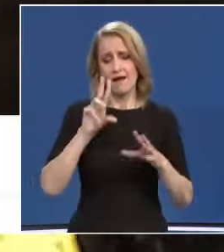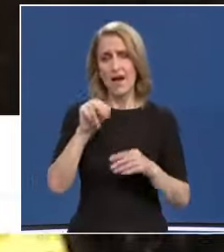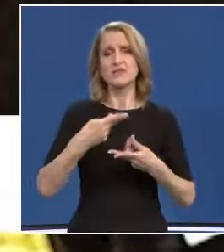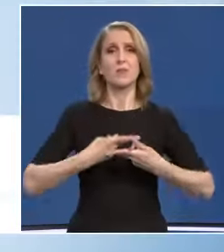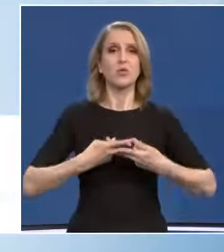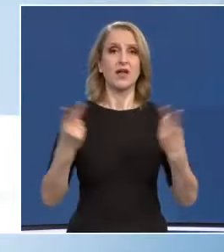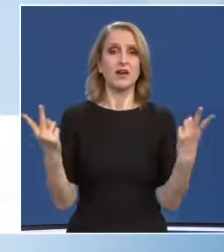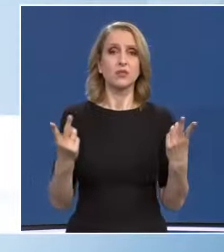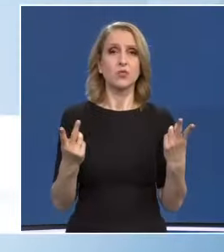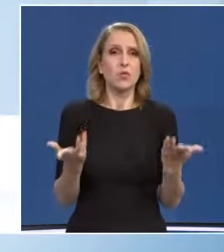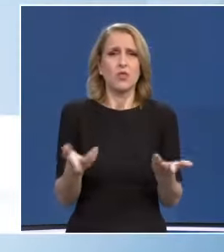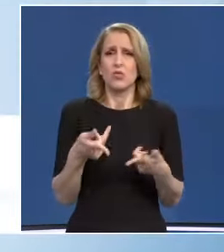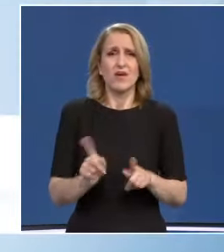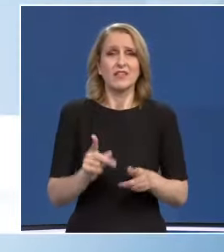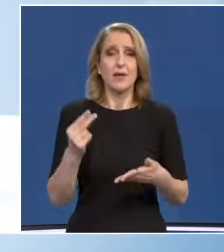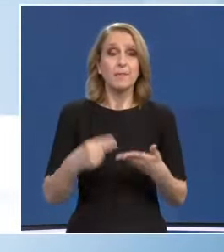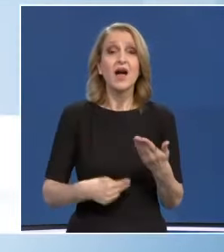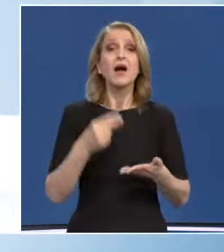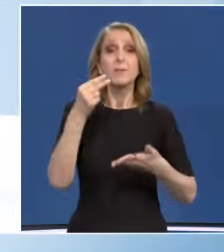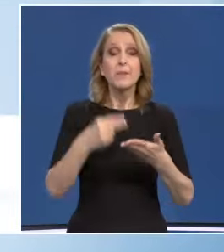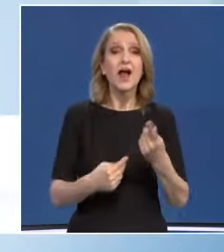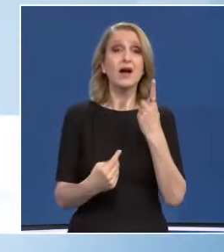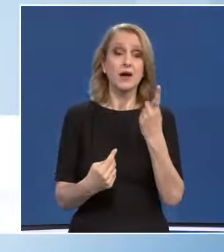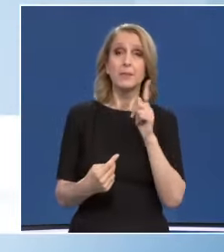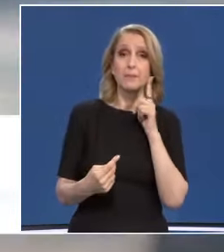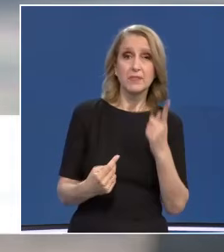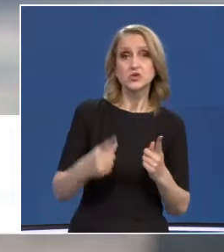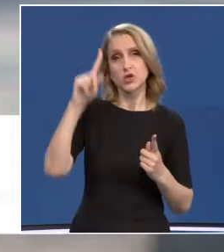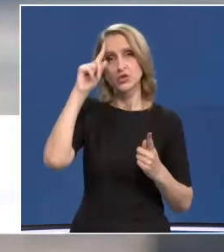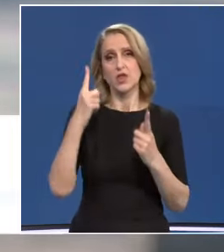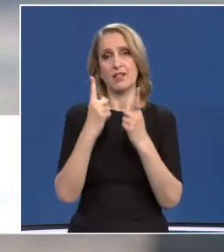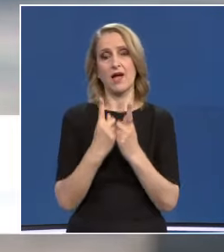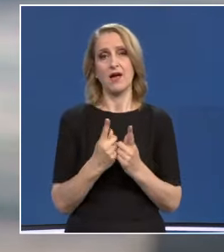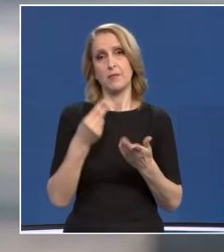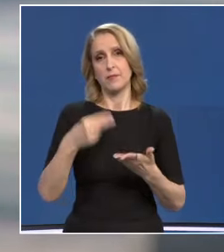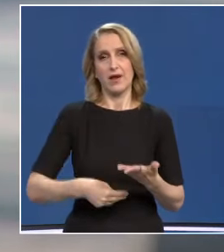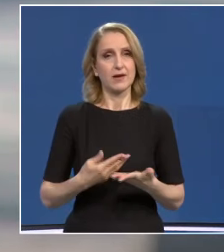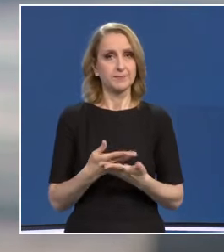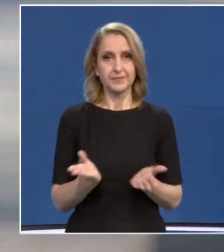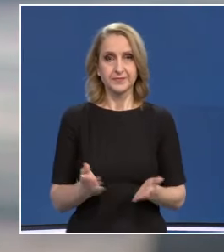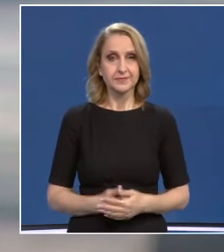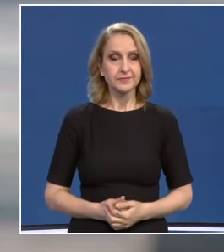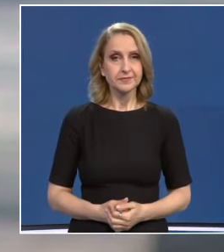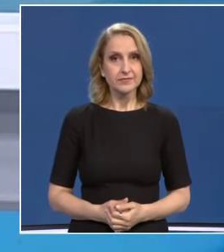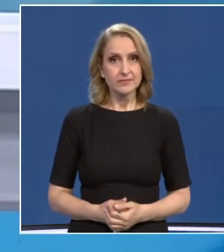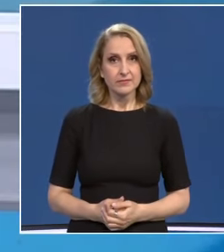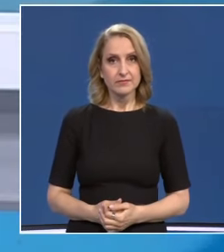Това, каквото и да го наричаме, бракът е само между мъж и жена. За новините на Нова, Юлия Наева.